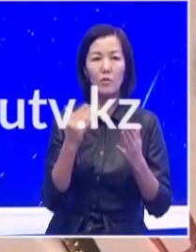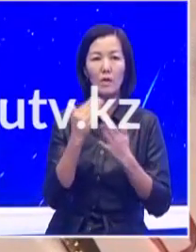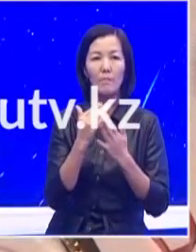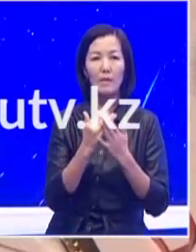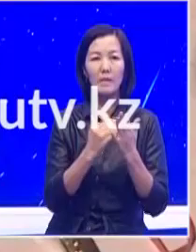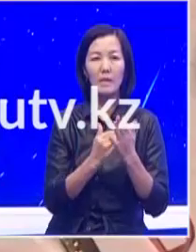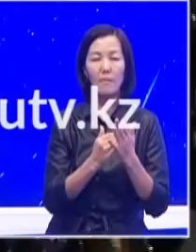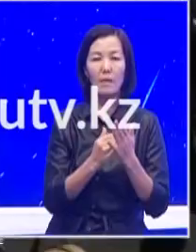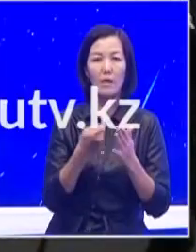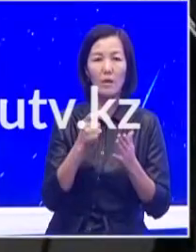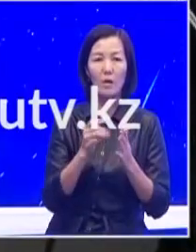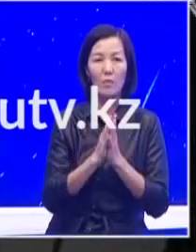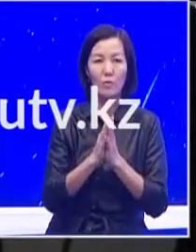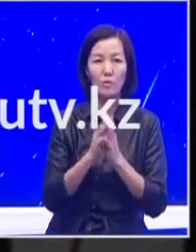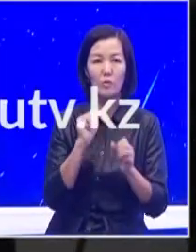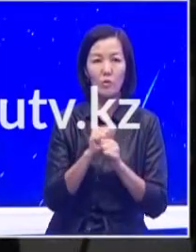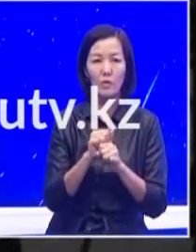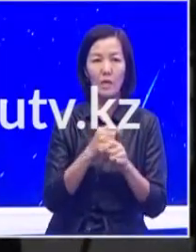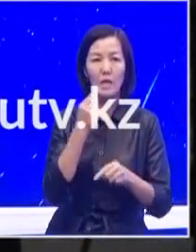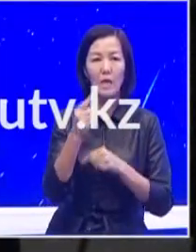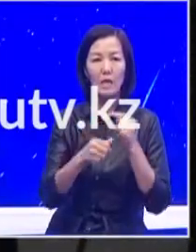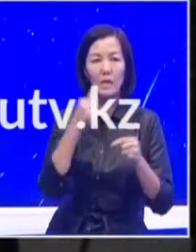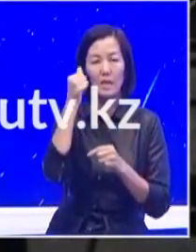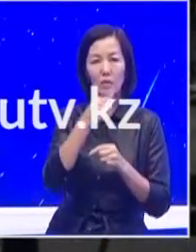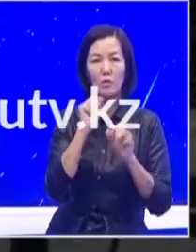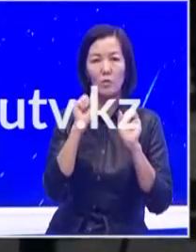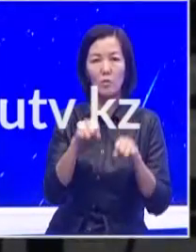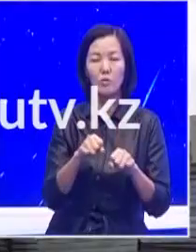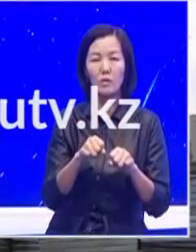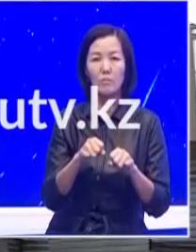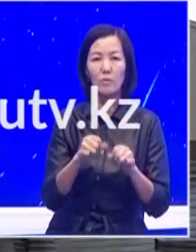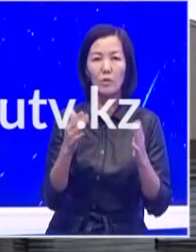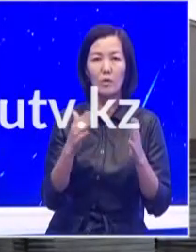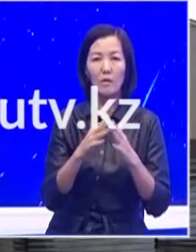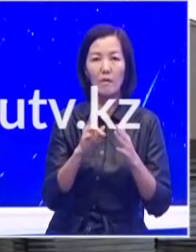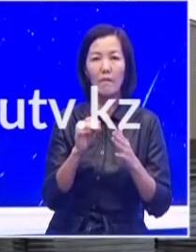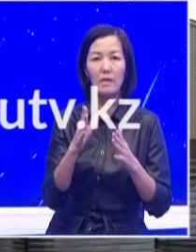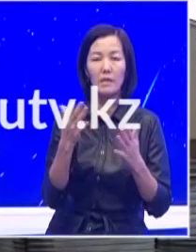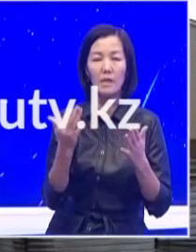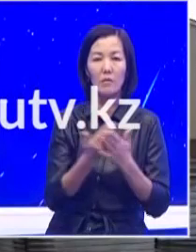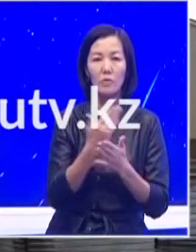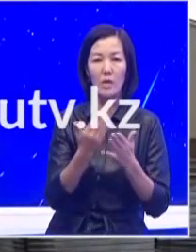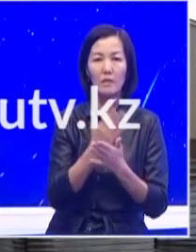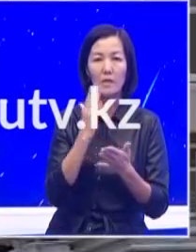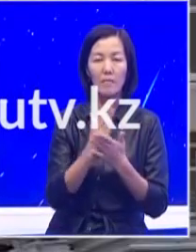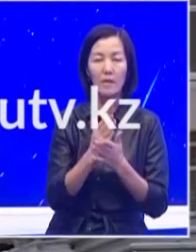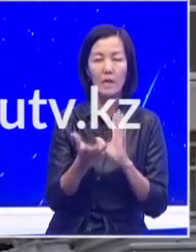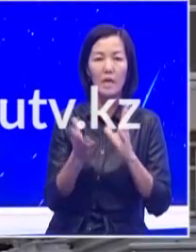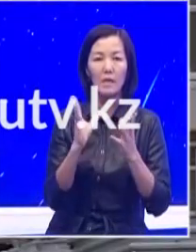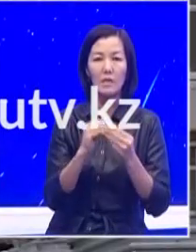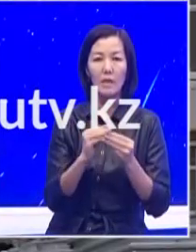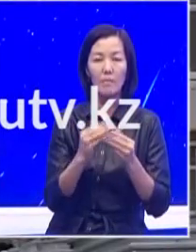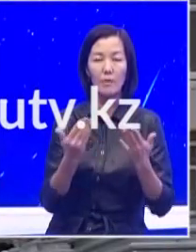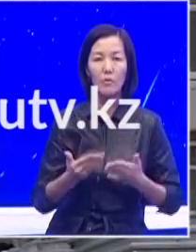бағдарламаларға өтініш қабылдау тоқтатылды. Келесі жылы қолжетімді баспана алу бойынша тағы да жаңалықтар күтілуде. Жалпы өңірде тұрғын